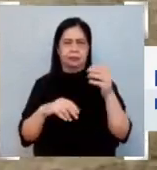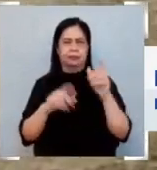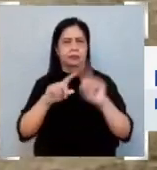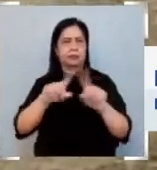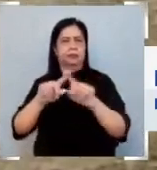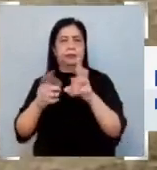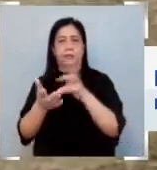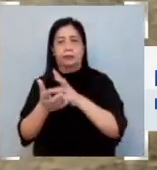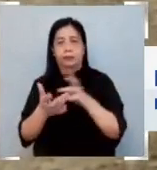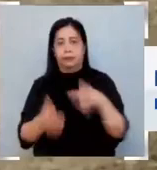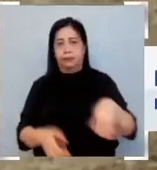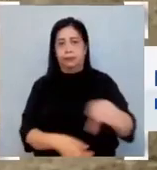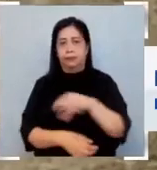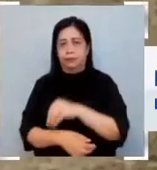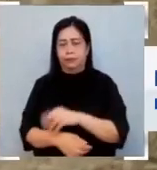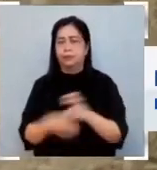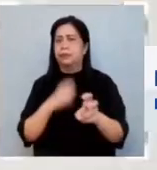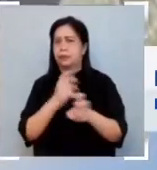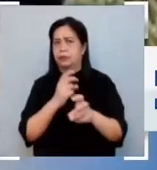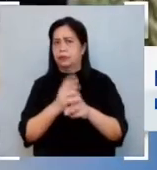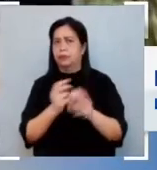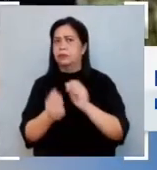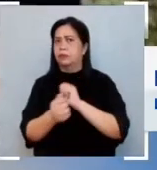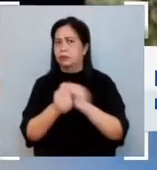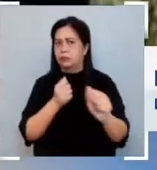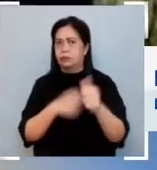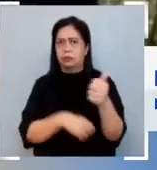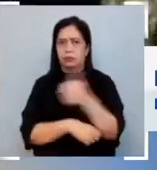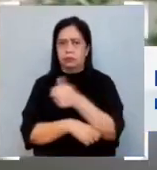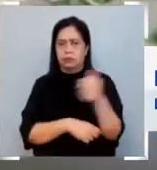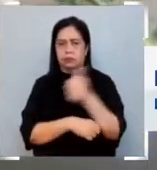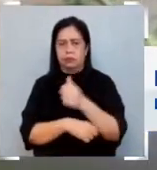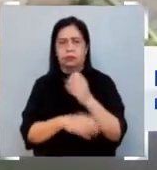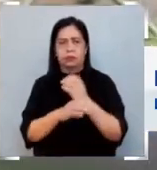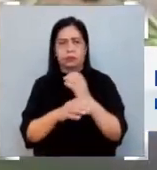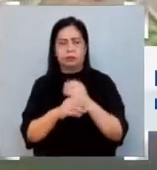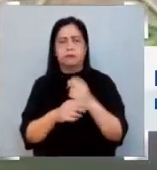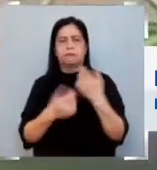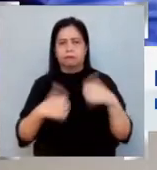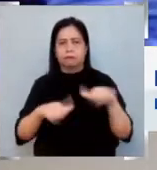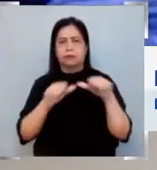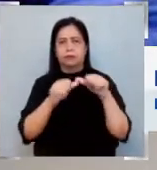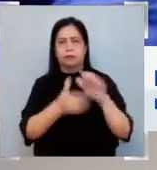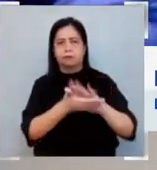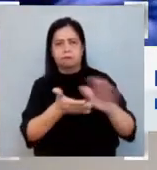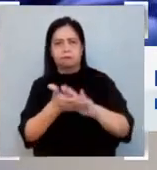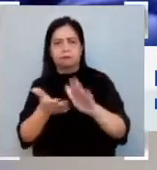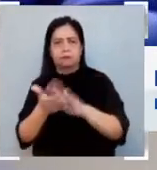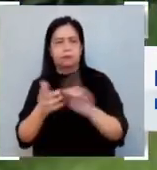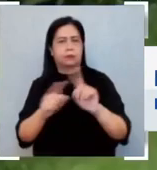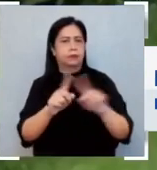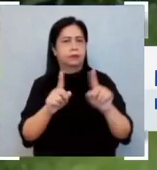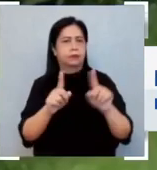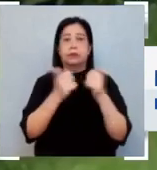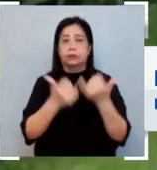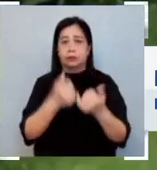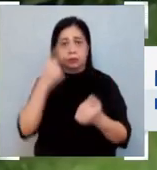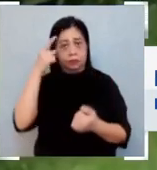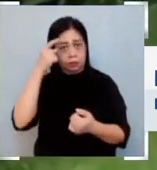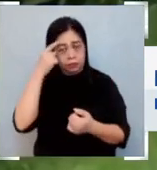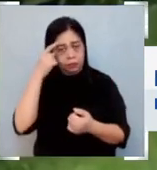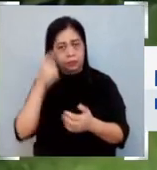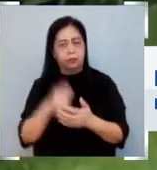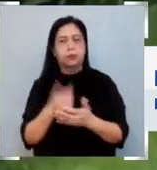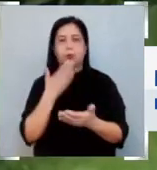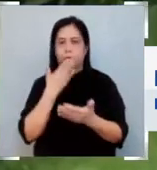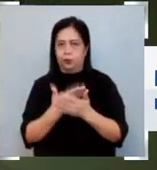Cagayan. Pahirapan ang pagdaan ng mga sasakyan. Puspusan naman ang clearing operation ng iba't ibang ahensya ng gobyerno. Bumuti na ang lagay